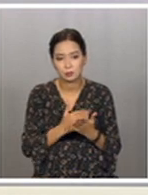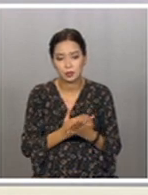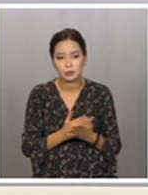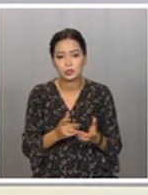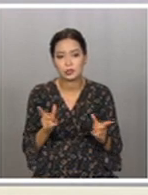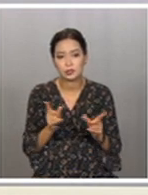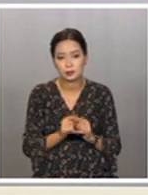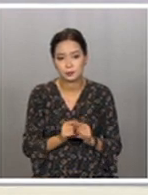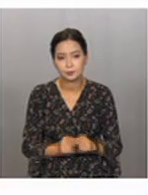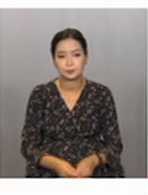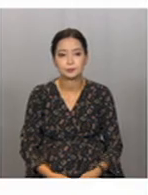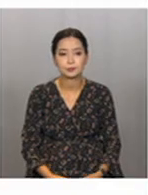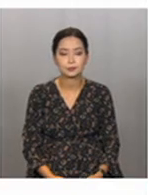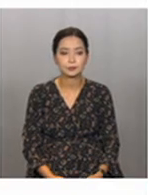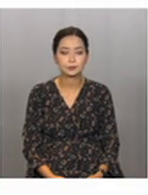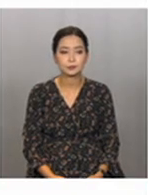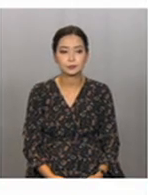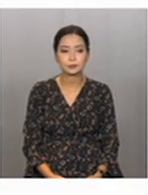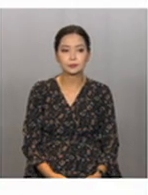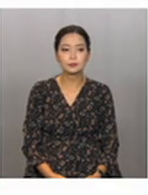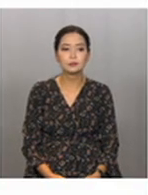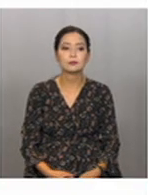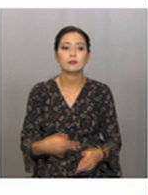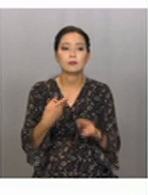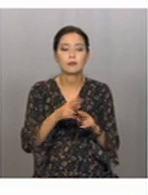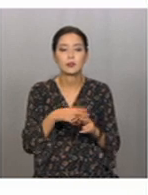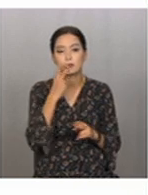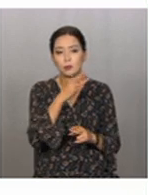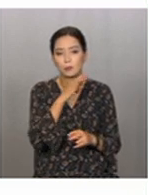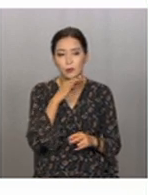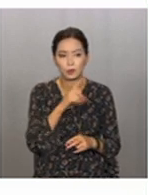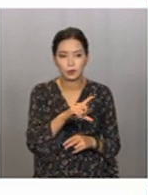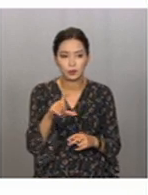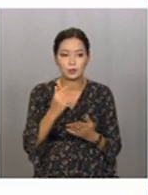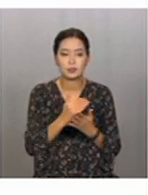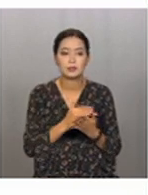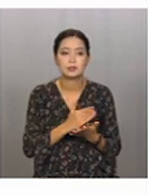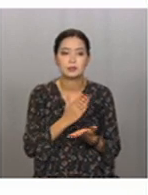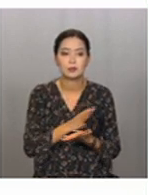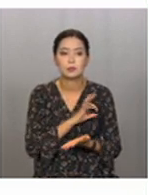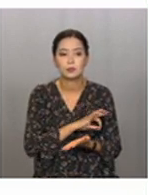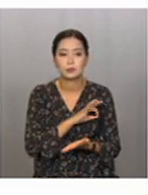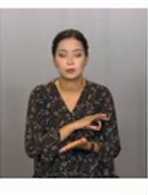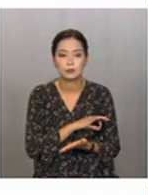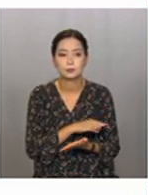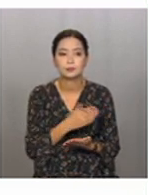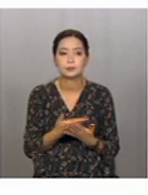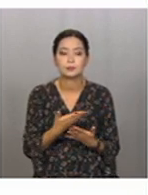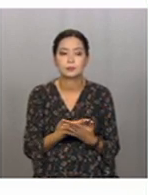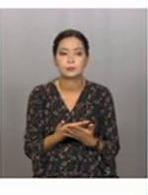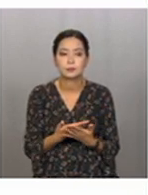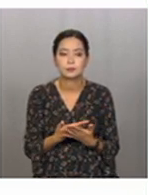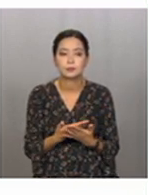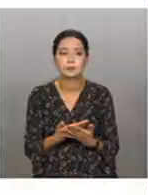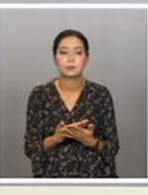бағдарламалар жиынтығы. Біз күнделікті өмірде қолданбалы бағдарламаларды қолданамыз. Мысалы,